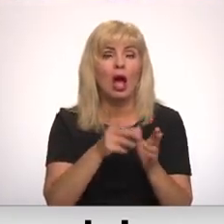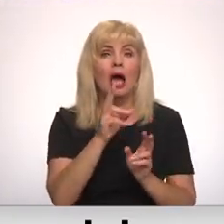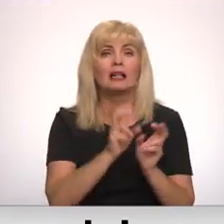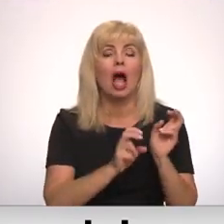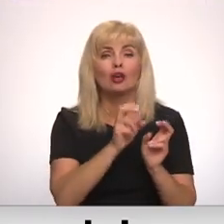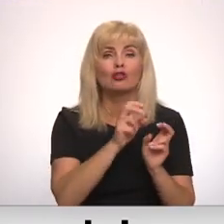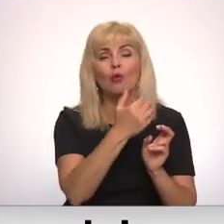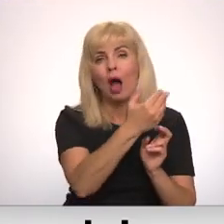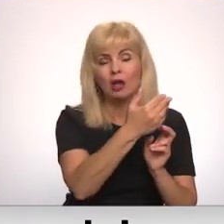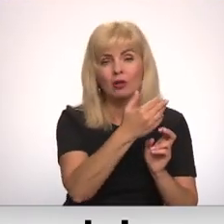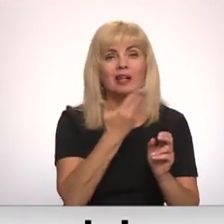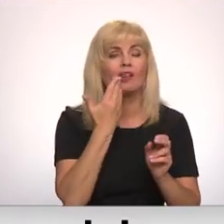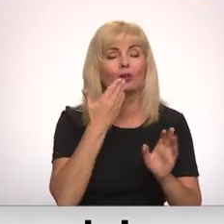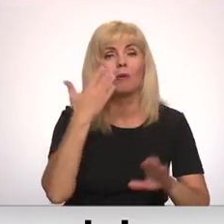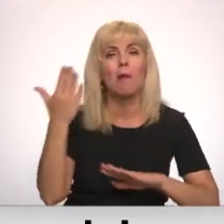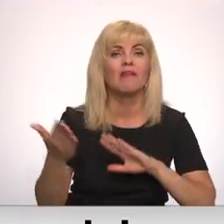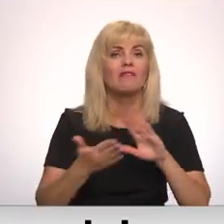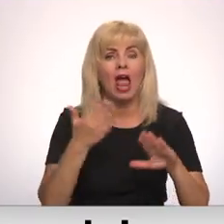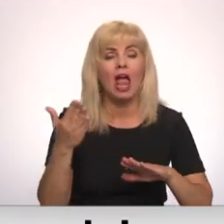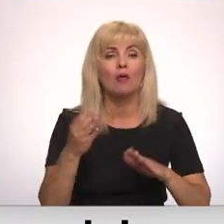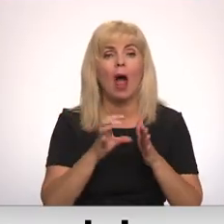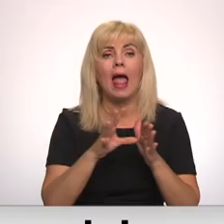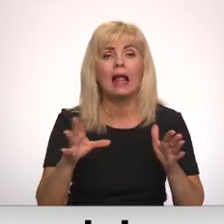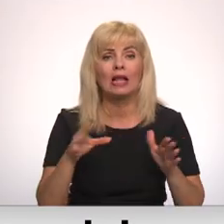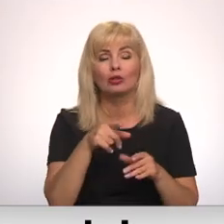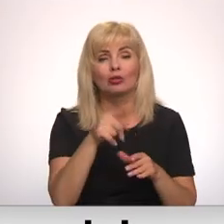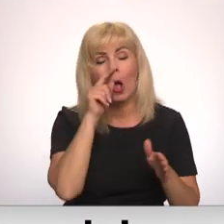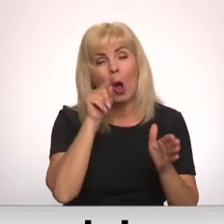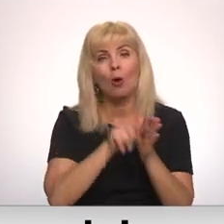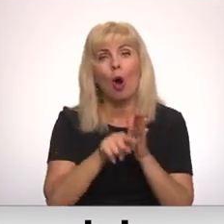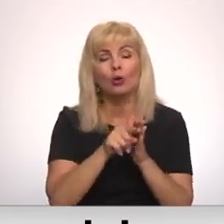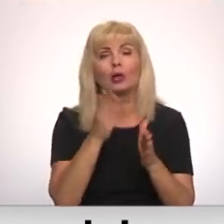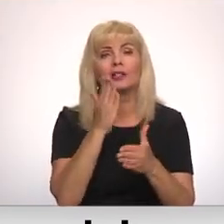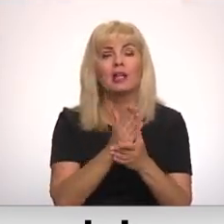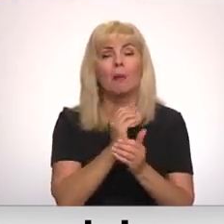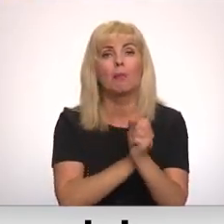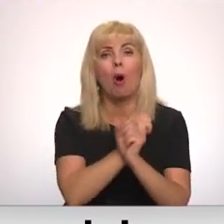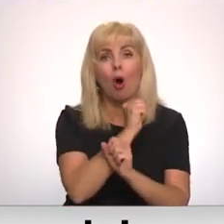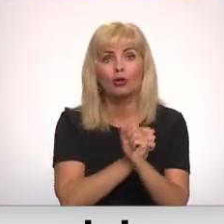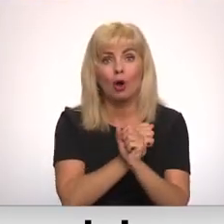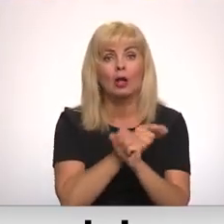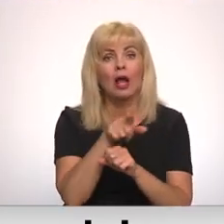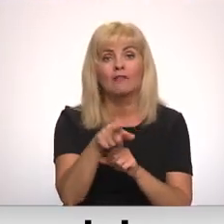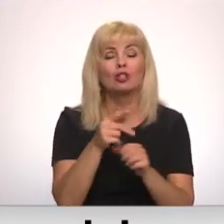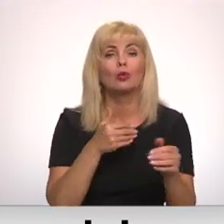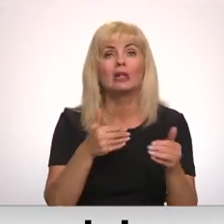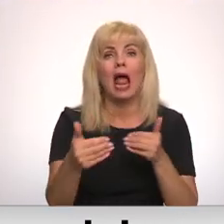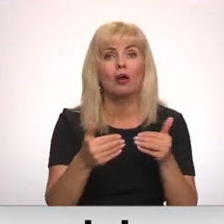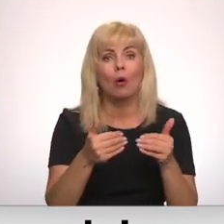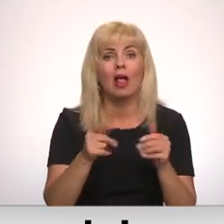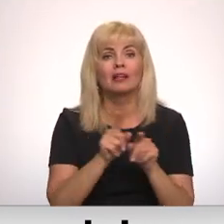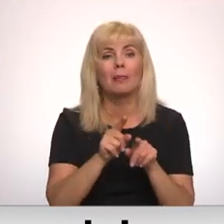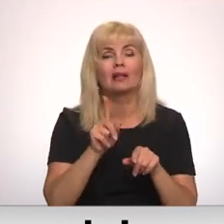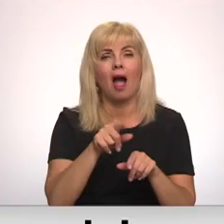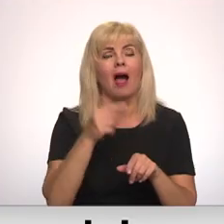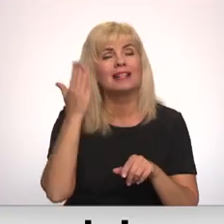uzņēmumu saražoto vēja elektroenerģiju. Tas ir kontrolieris, kas ir starp motoru un bateriju, kas visu regulē. Smadzenes.